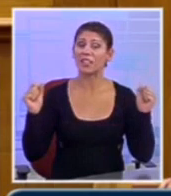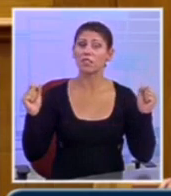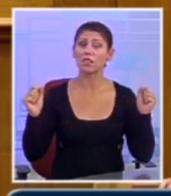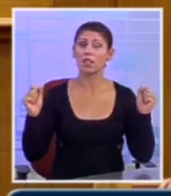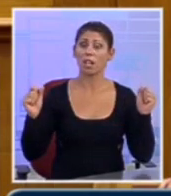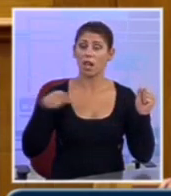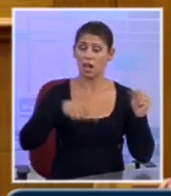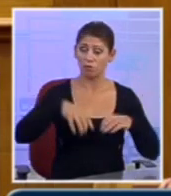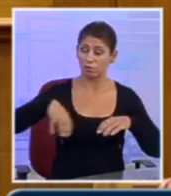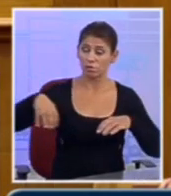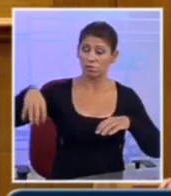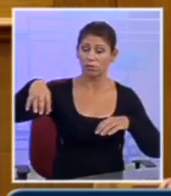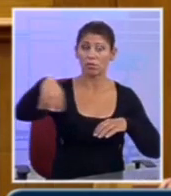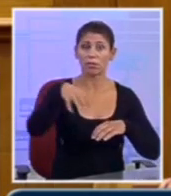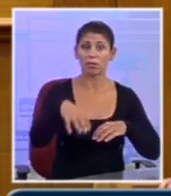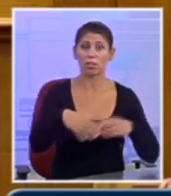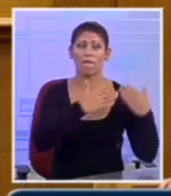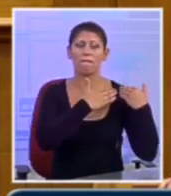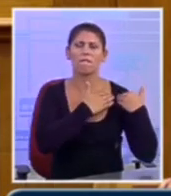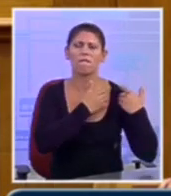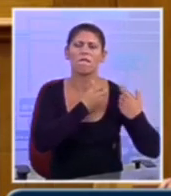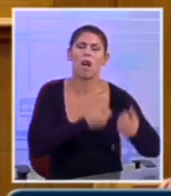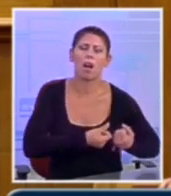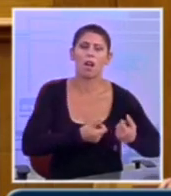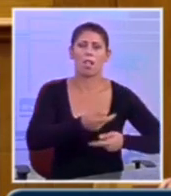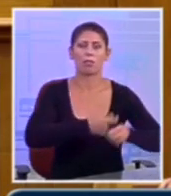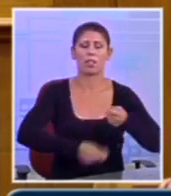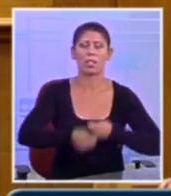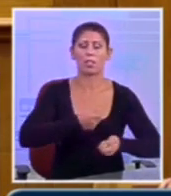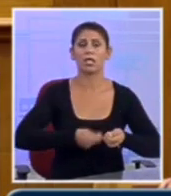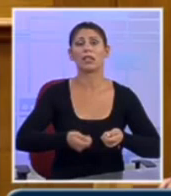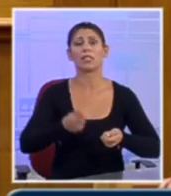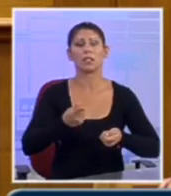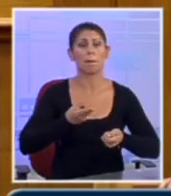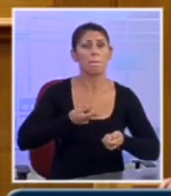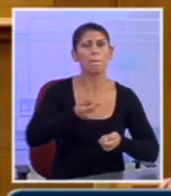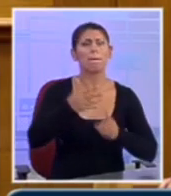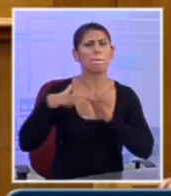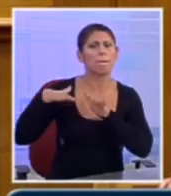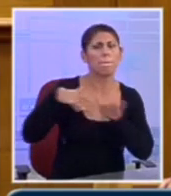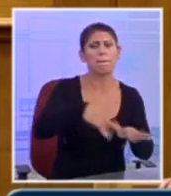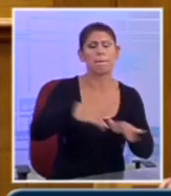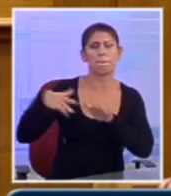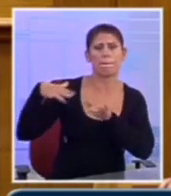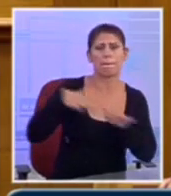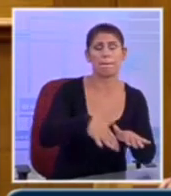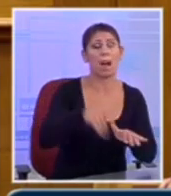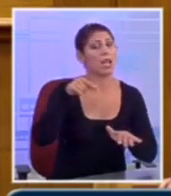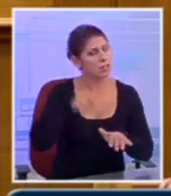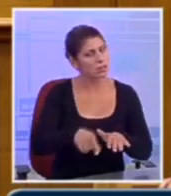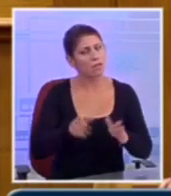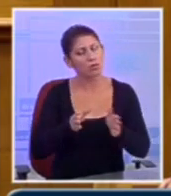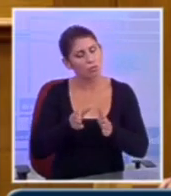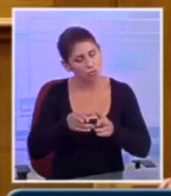σηκώνουν μεγάλο βάρος από τη διαχείριση των προσφυγικών και μεταναστευτικών ροών. Σε αυτή την κατεύθυνση θα